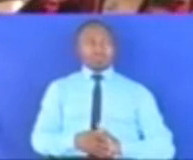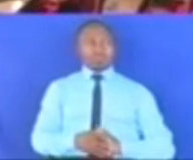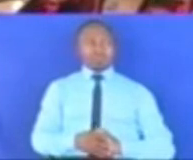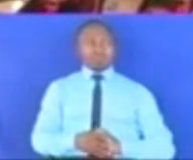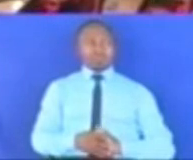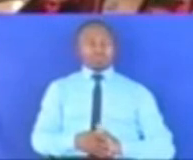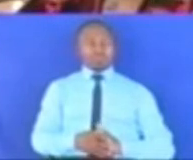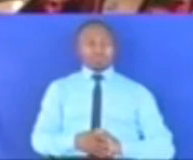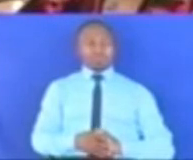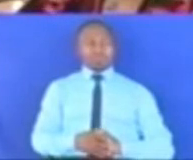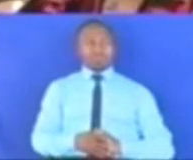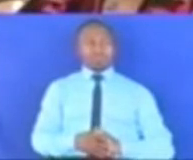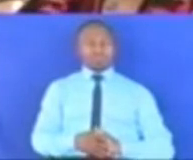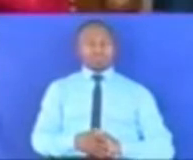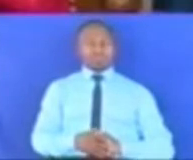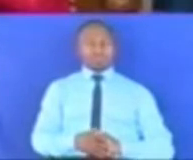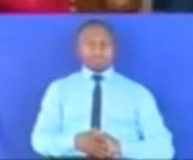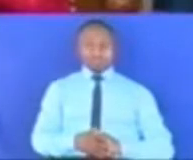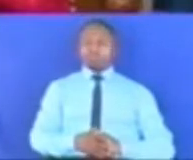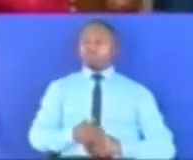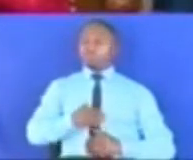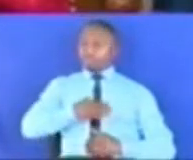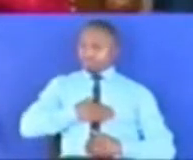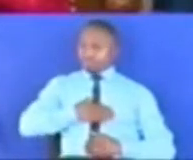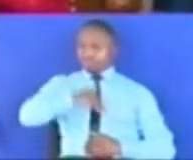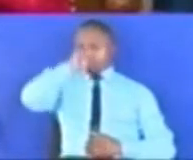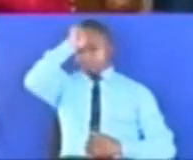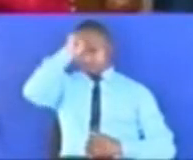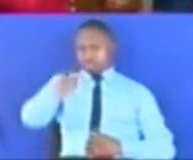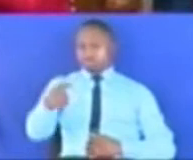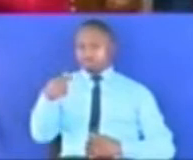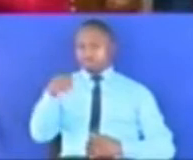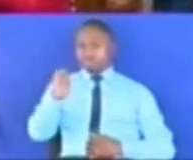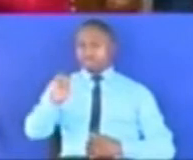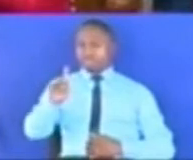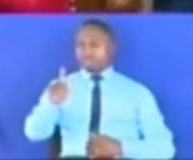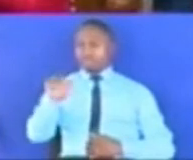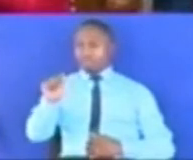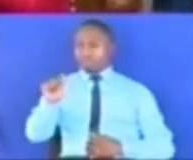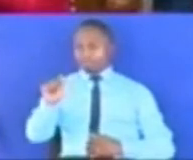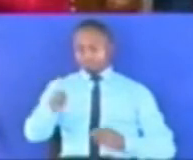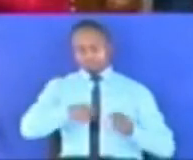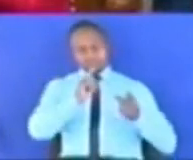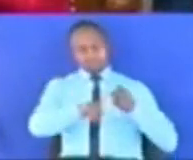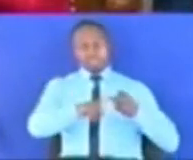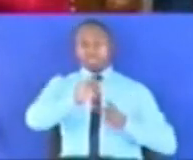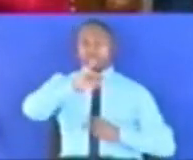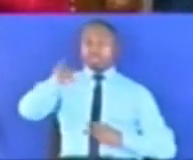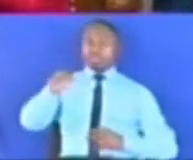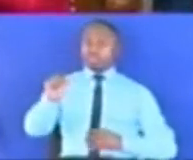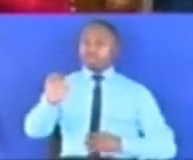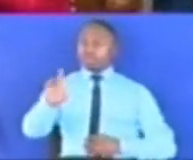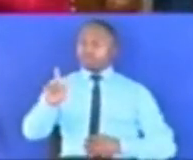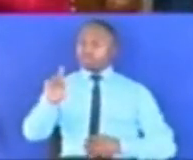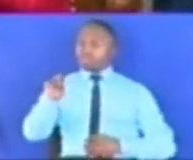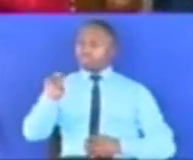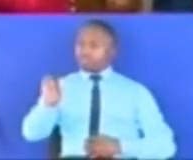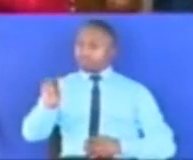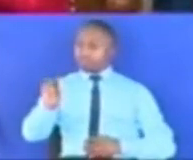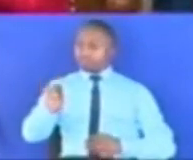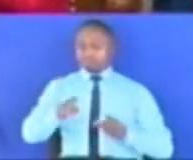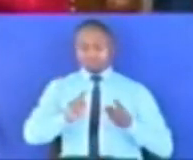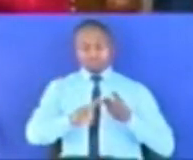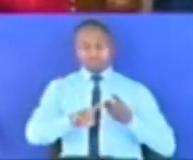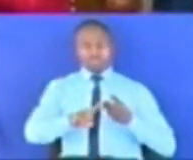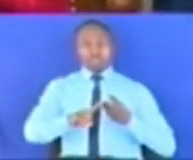Asante sana. Mheshimiwa Tekla Ongele atafuatiwa na Mheshimiwa Jacqueline Kainja. Mheshimiwa Dr.